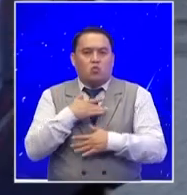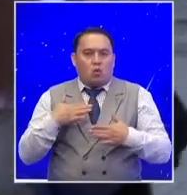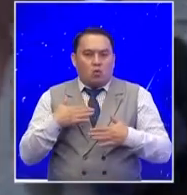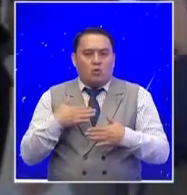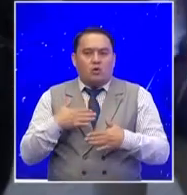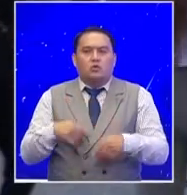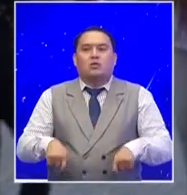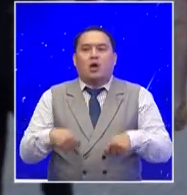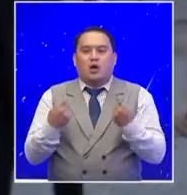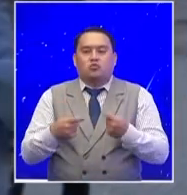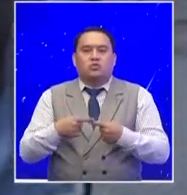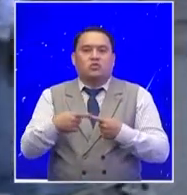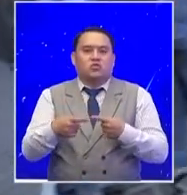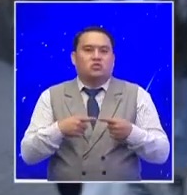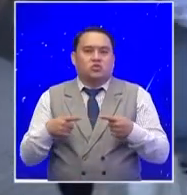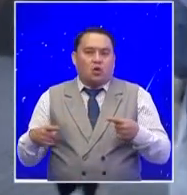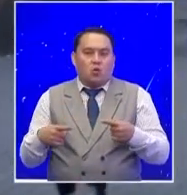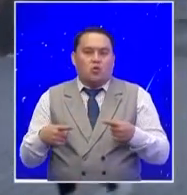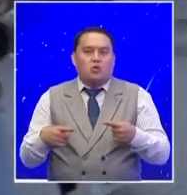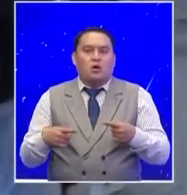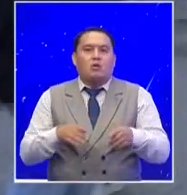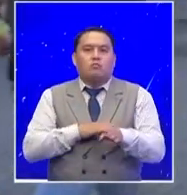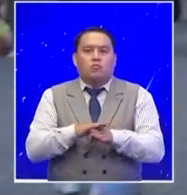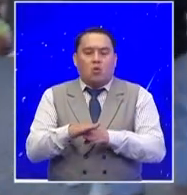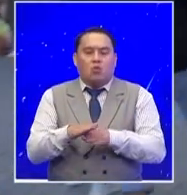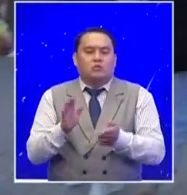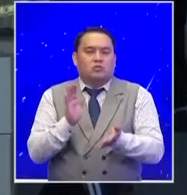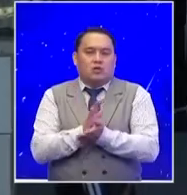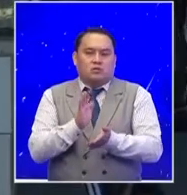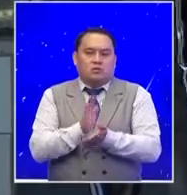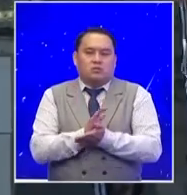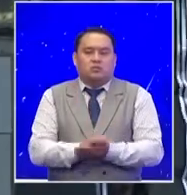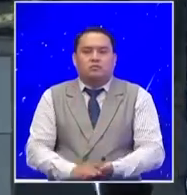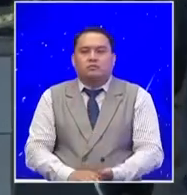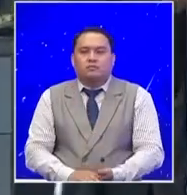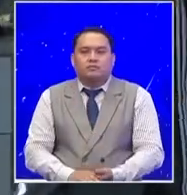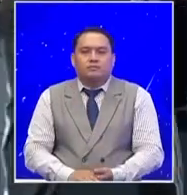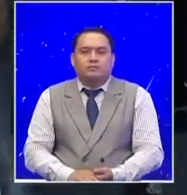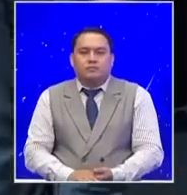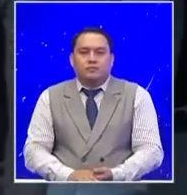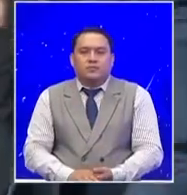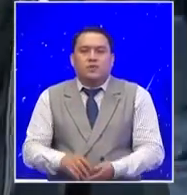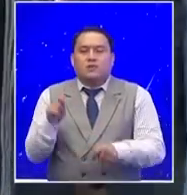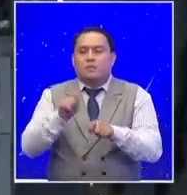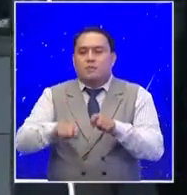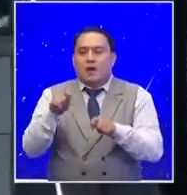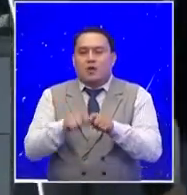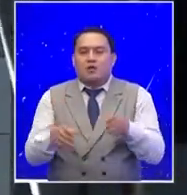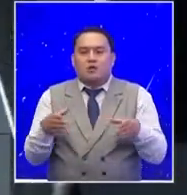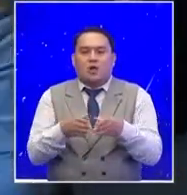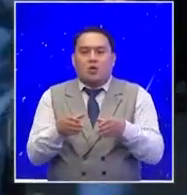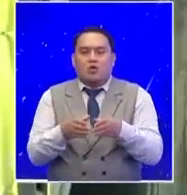уже нарушение социальной дистанции. Наряду с этим полнейшая антисанитария. Рейд мониторинговой группы в очередной раз выявил